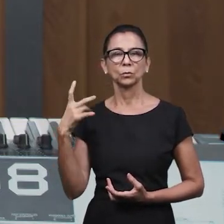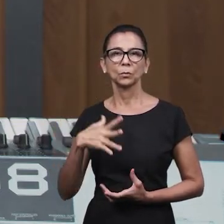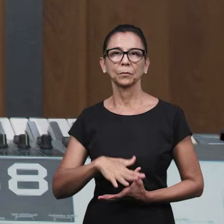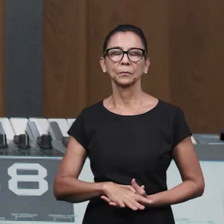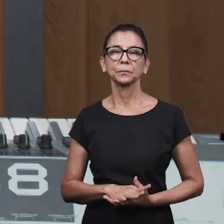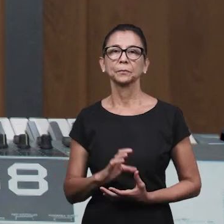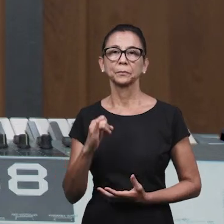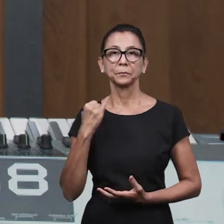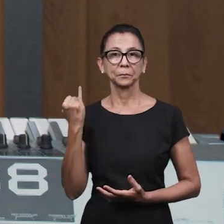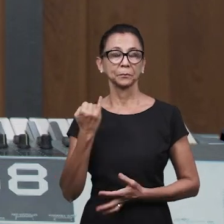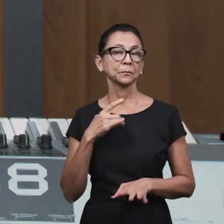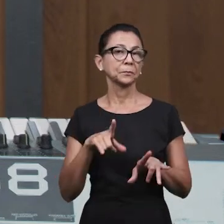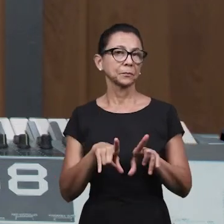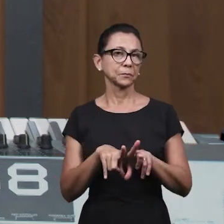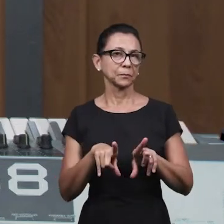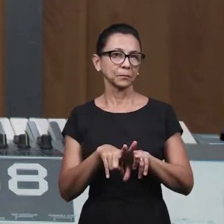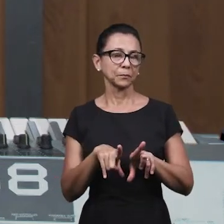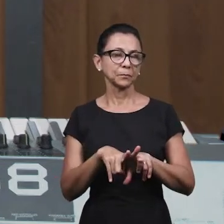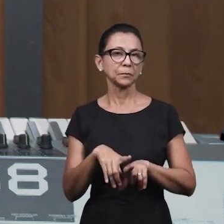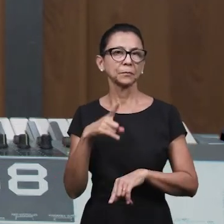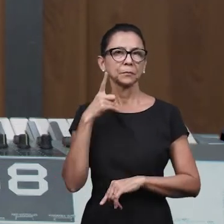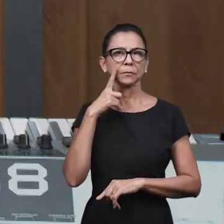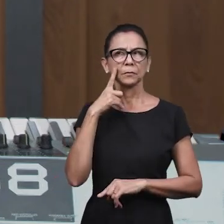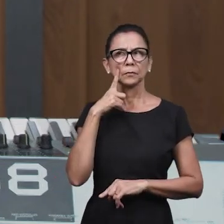D'accord? C'est important aussi